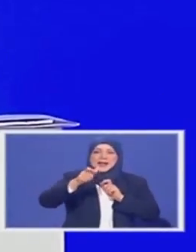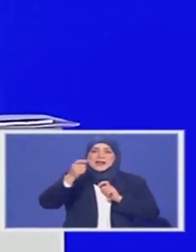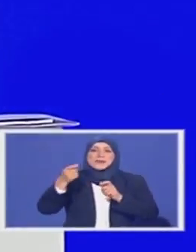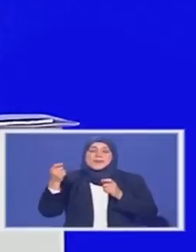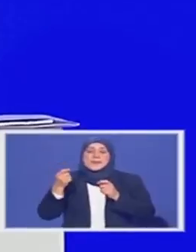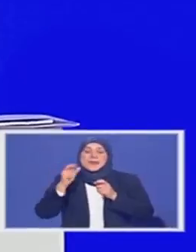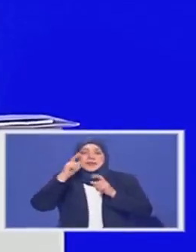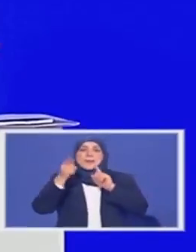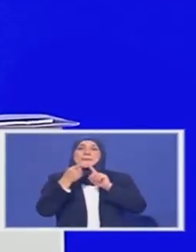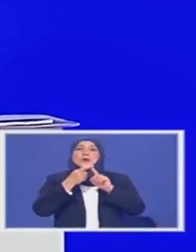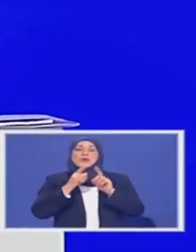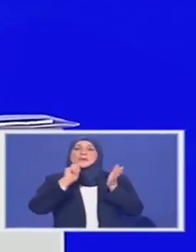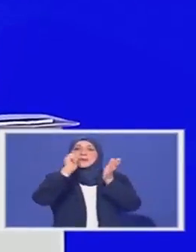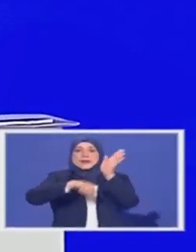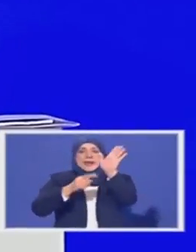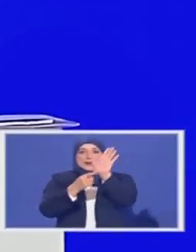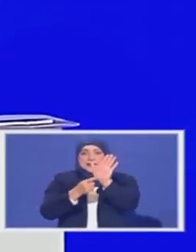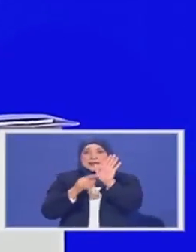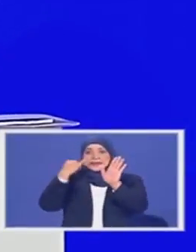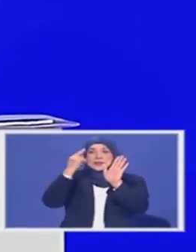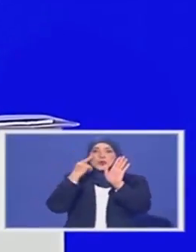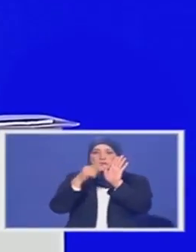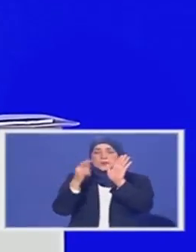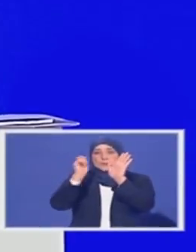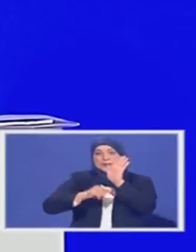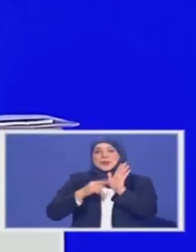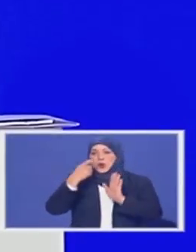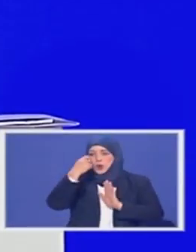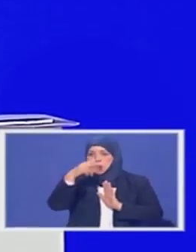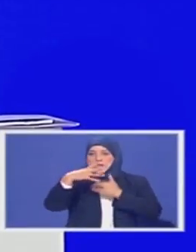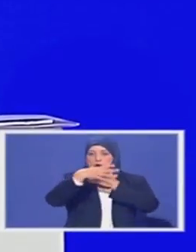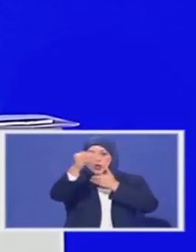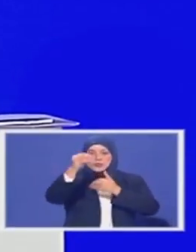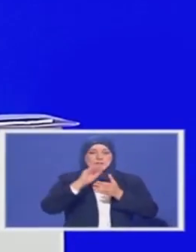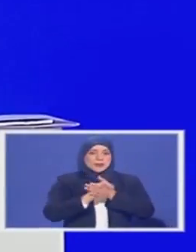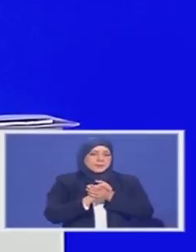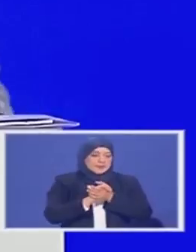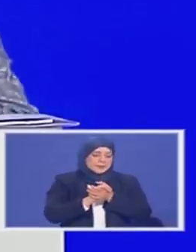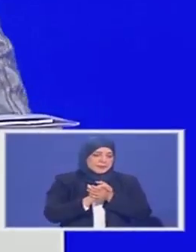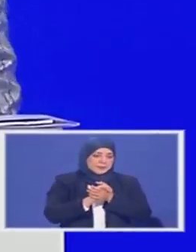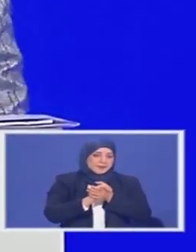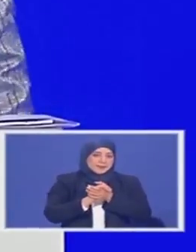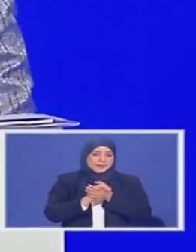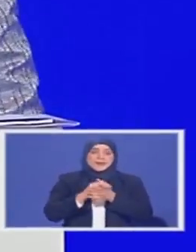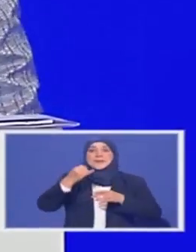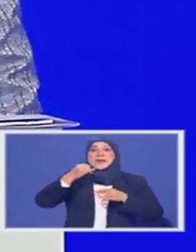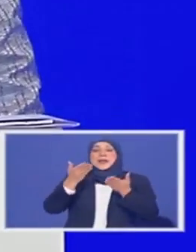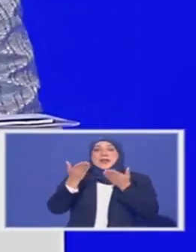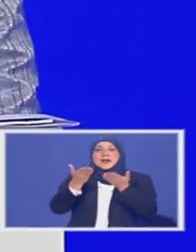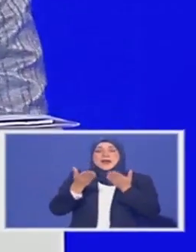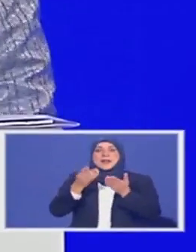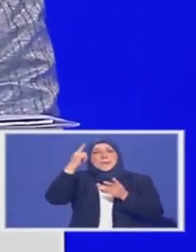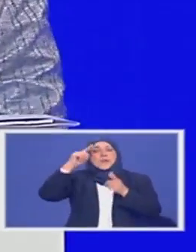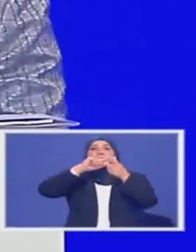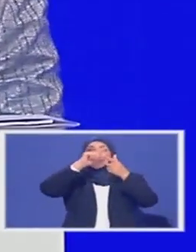بالتراخيص. هذه مواصلة هذا المبدأ كما متعامل به اليوم. أي هذا بالنسبة